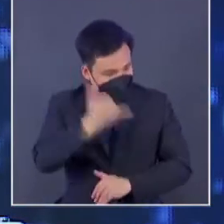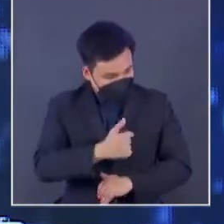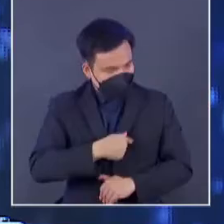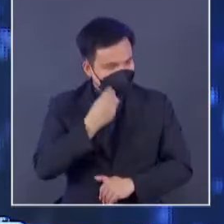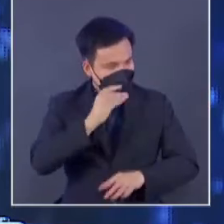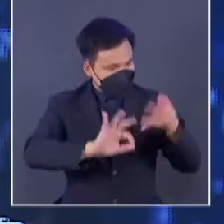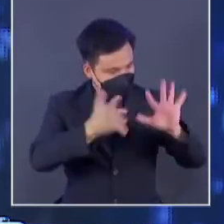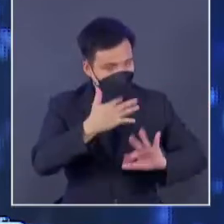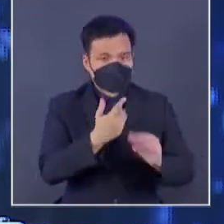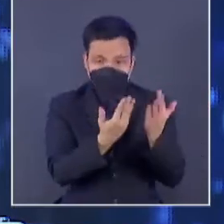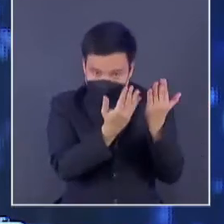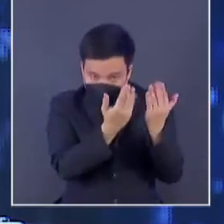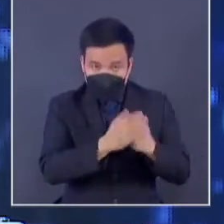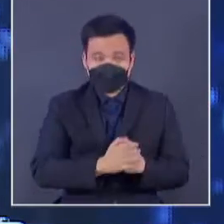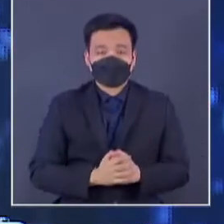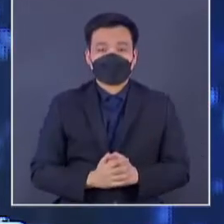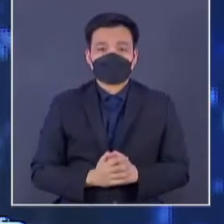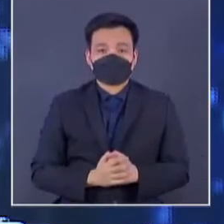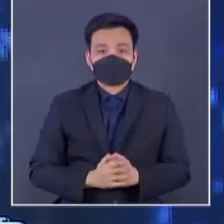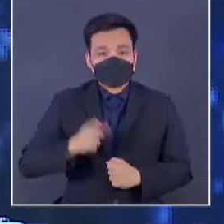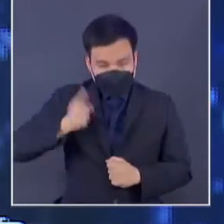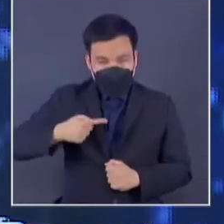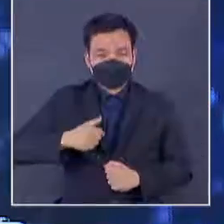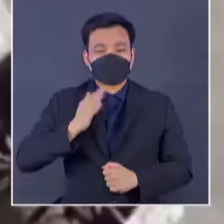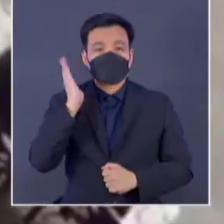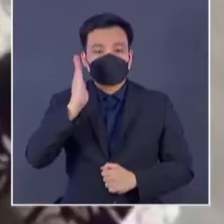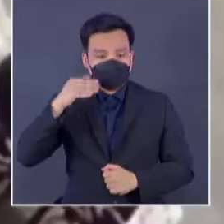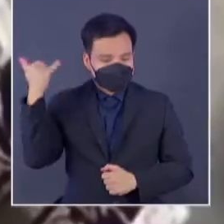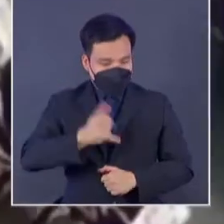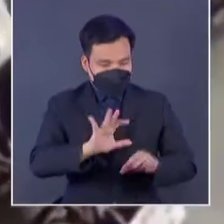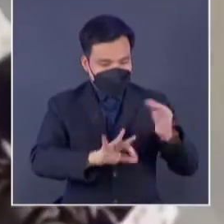านแล้วย้อนกลับมาก่อเหตุจริงๆครับ